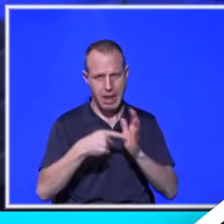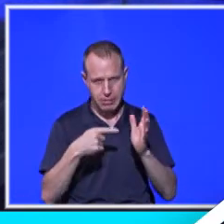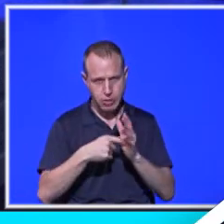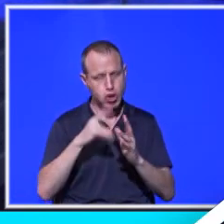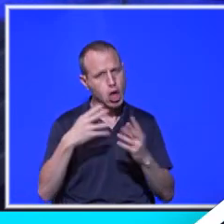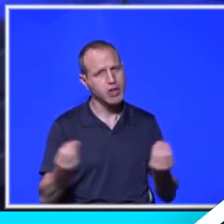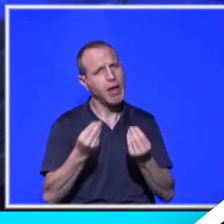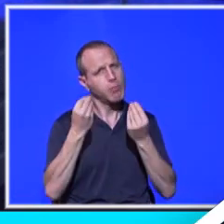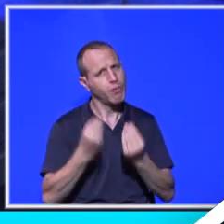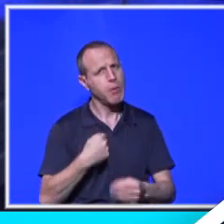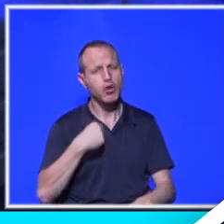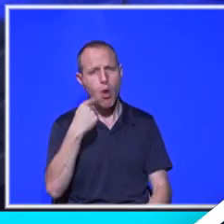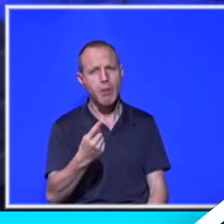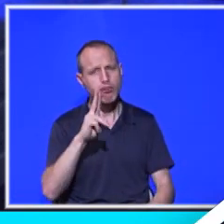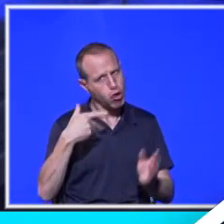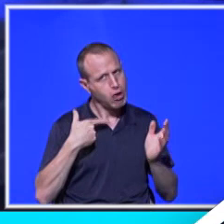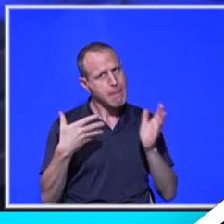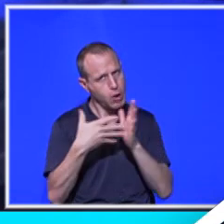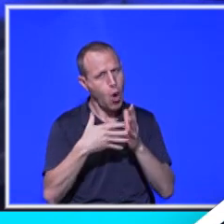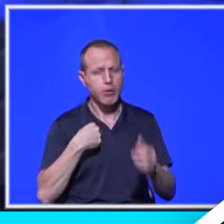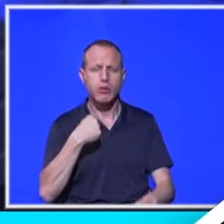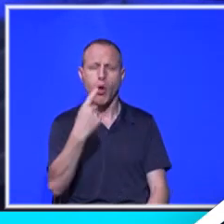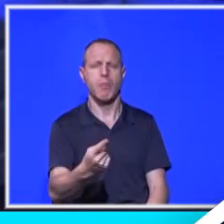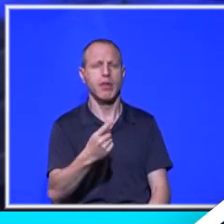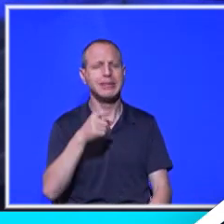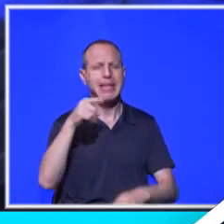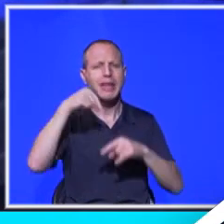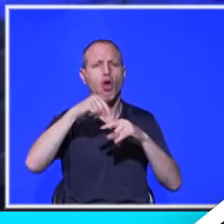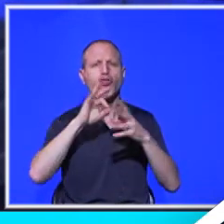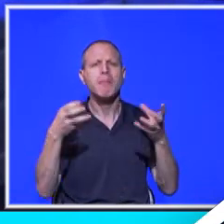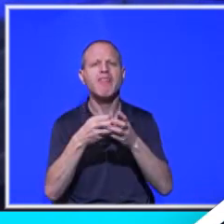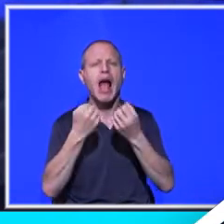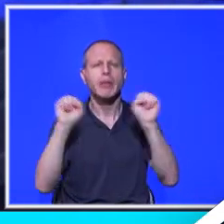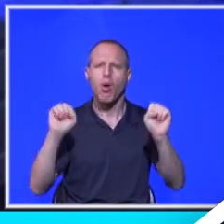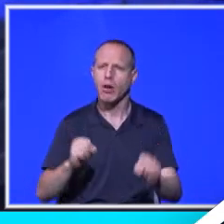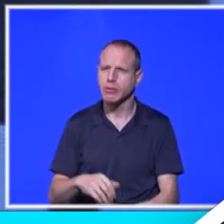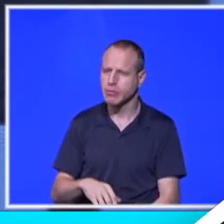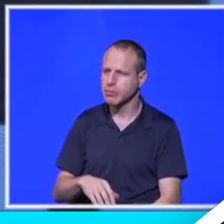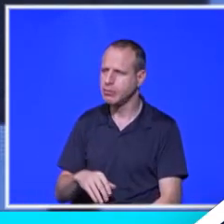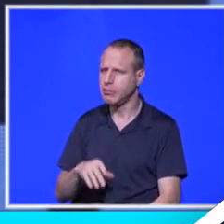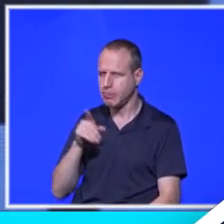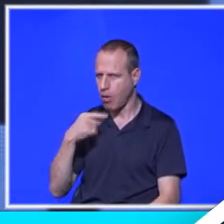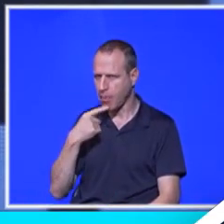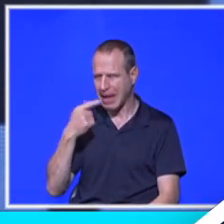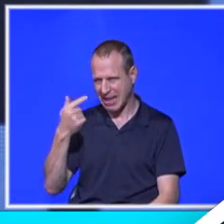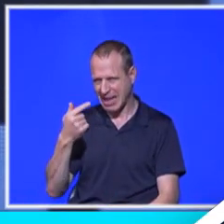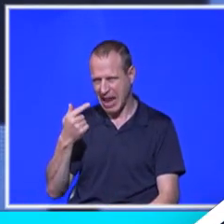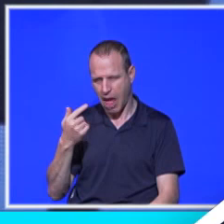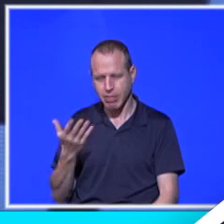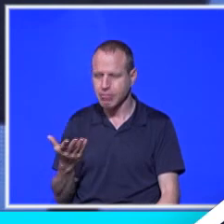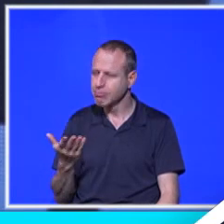כשיש דברים טובים, אני אומר, וכשיש לי ביקורת, אני מביע, זה היתרון של מפלגה דמוקרטית. אז מה אתה בעצם אומר, גלעד? אתה אומר, גלעד, שבעצם